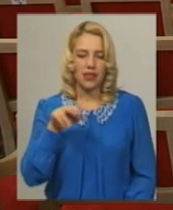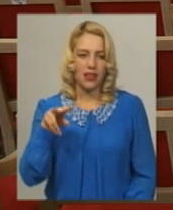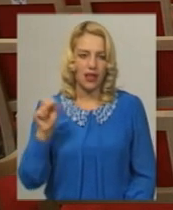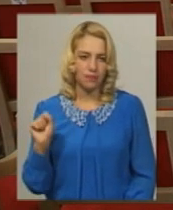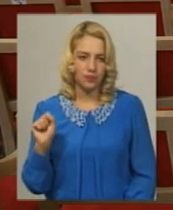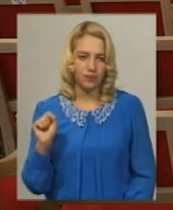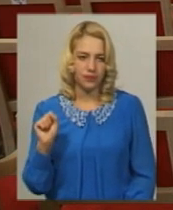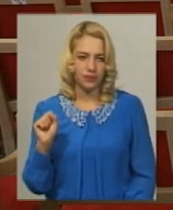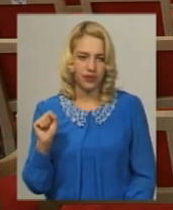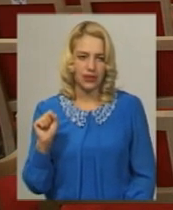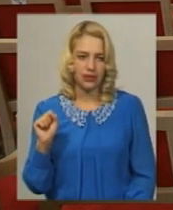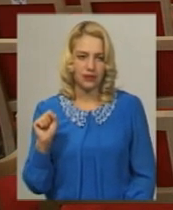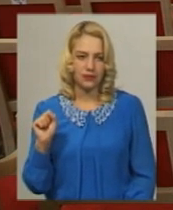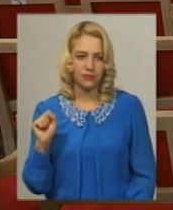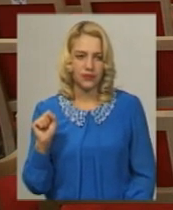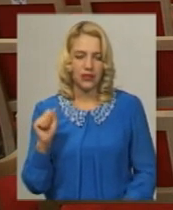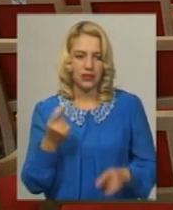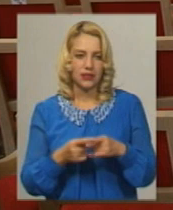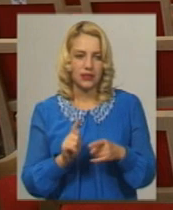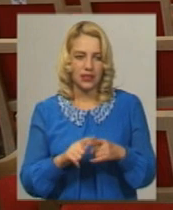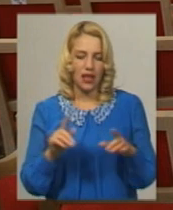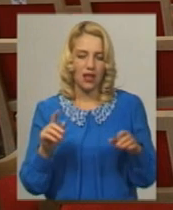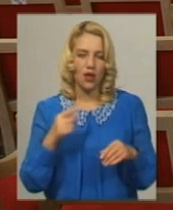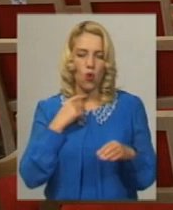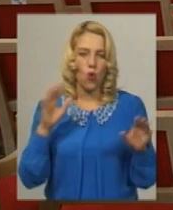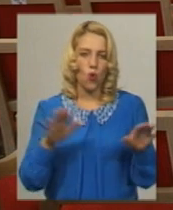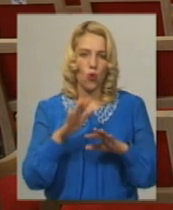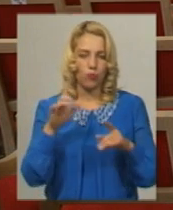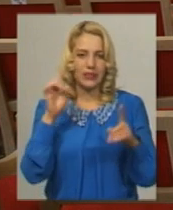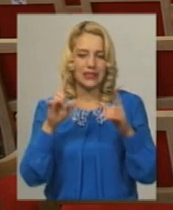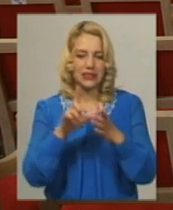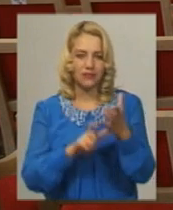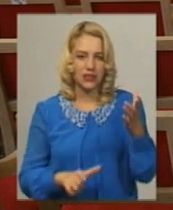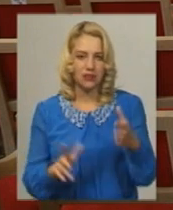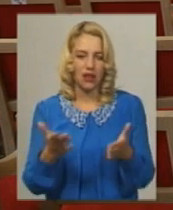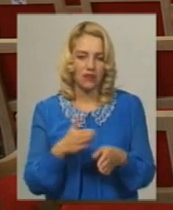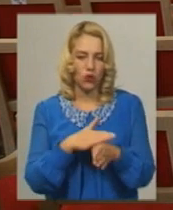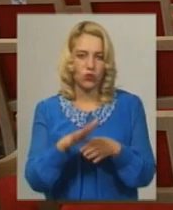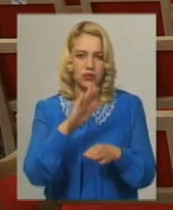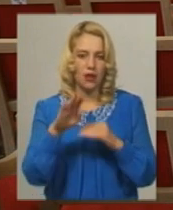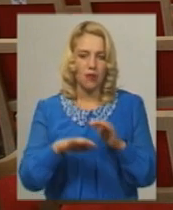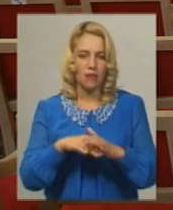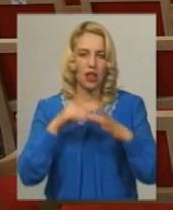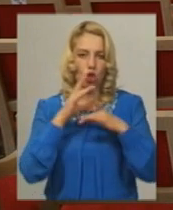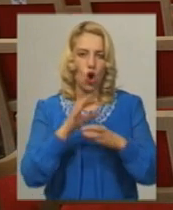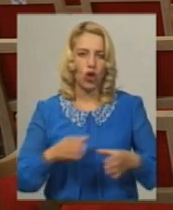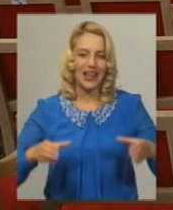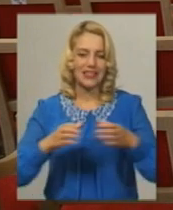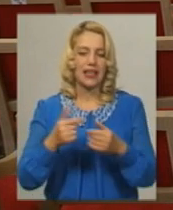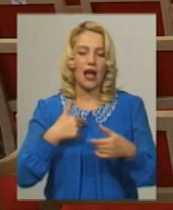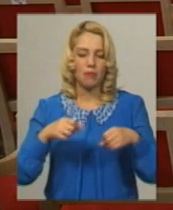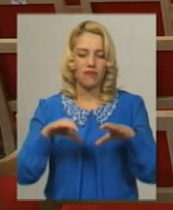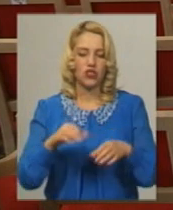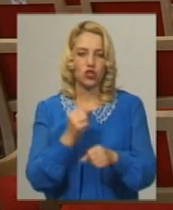Сен-Санса. Це оперний твір, який, звісно, виконується під оркестр, але ми вирішили зробити це